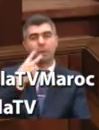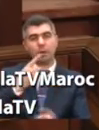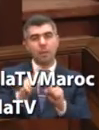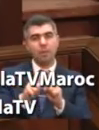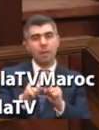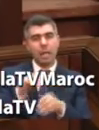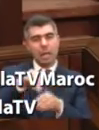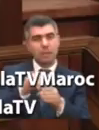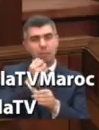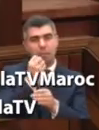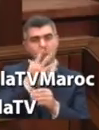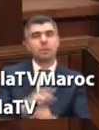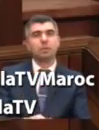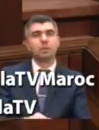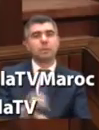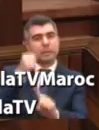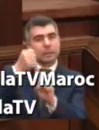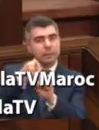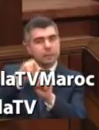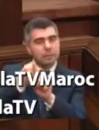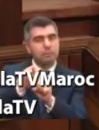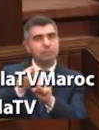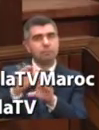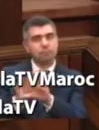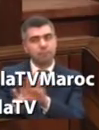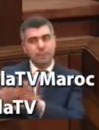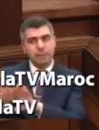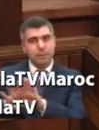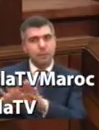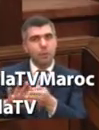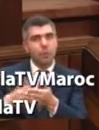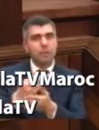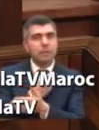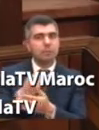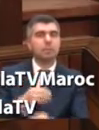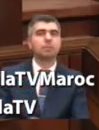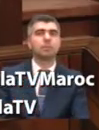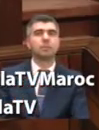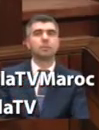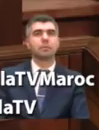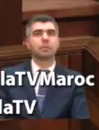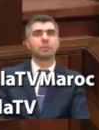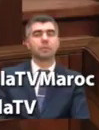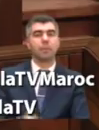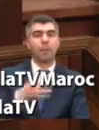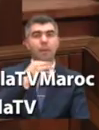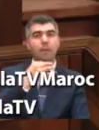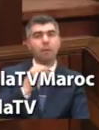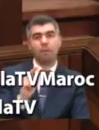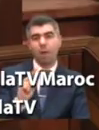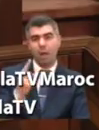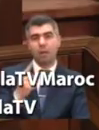الاشتراكي كنقدروا المجهودات اللي كتقوم بها في الميدان ديال الصحه. غير السيد الوزير، بغينا طمأنه فيما